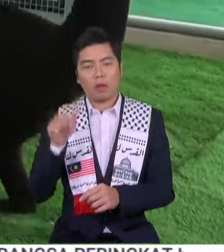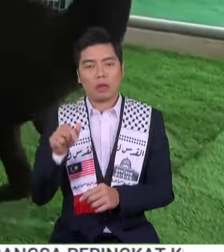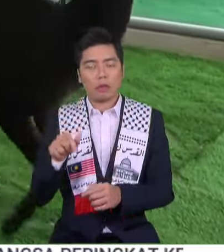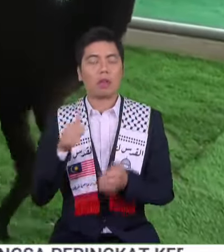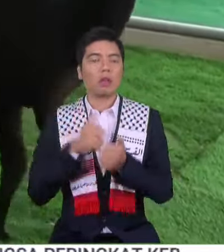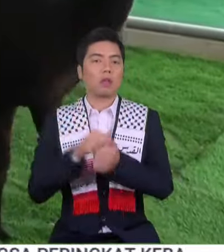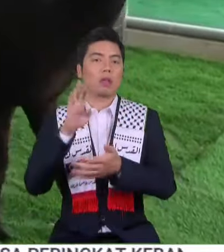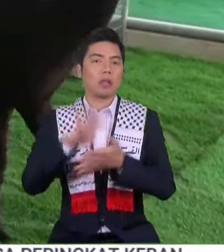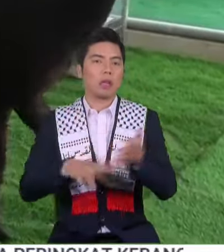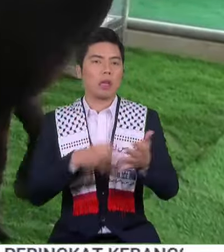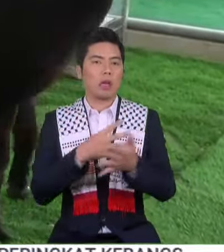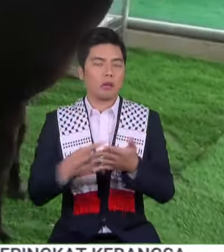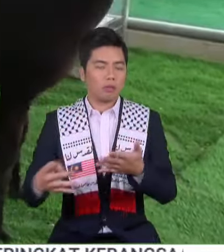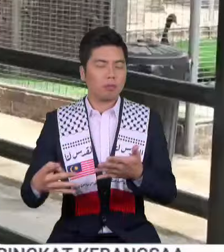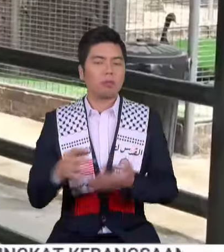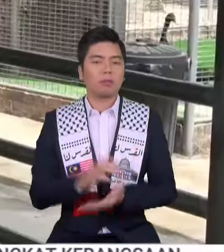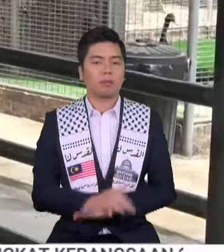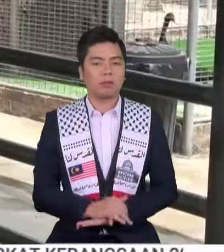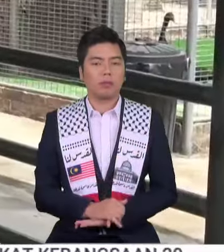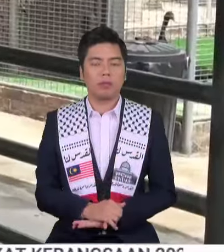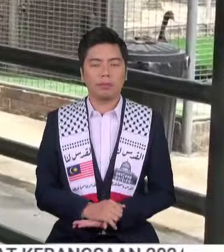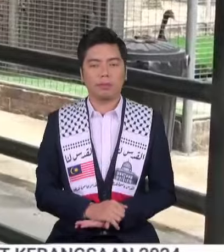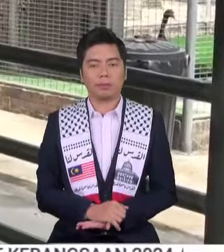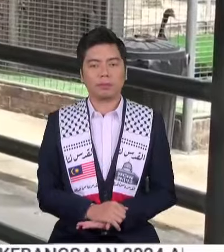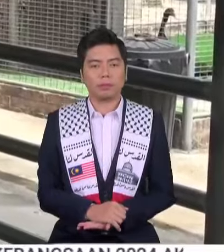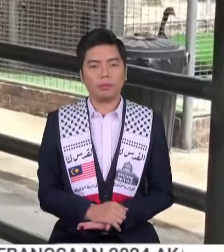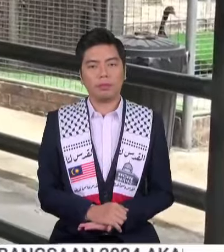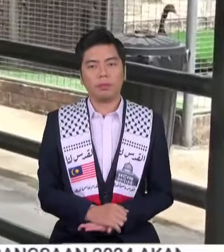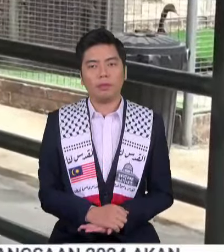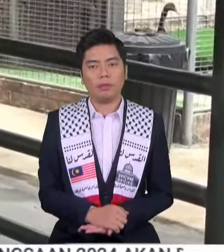musim panas ini. Nurazila Mohamad Sani, RTM.